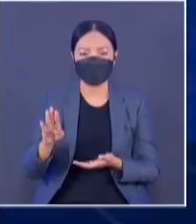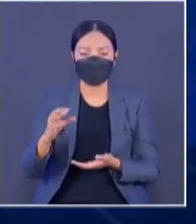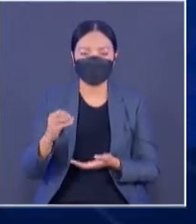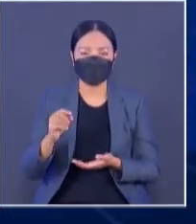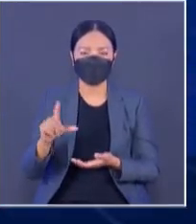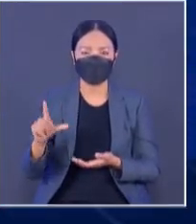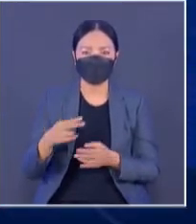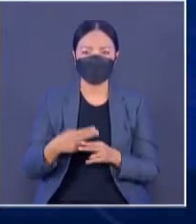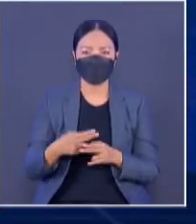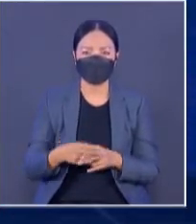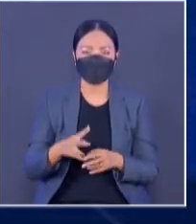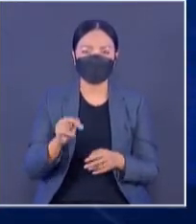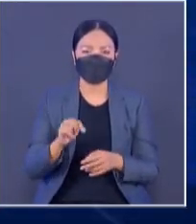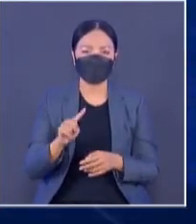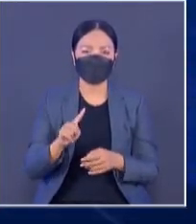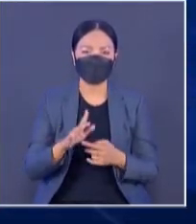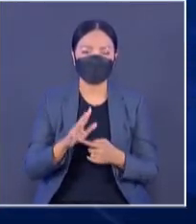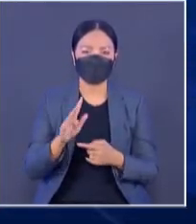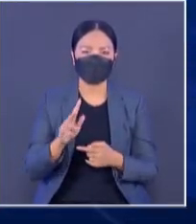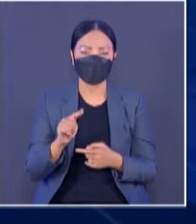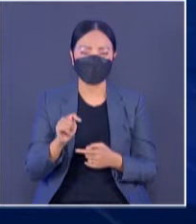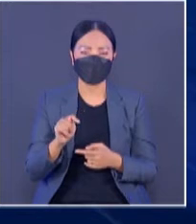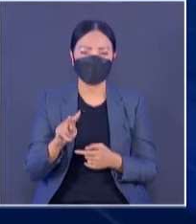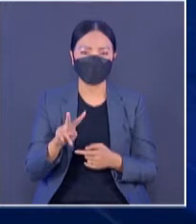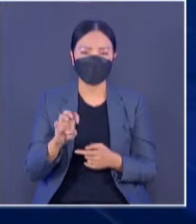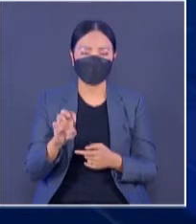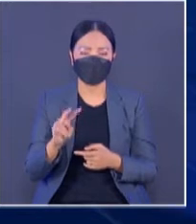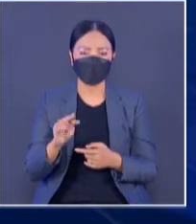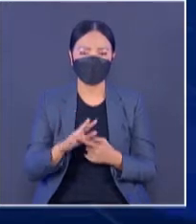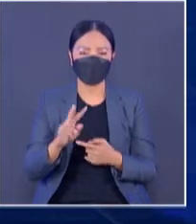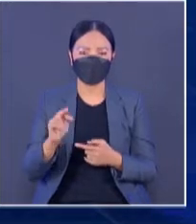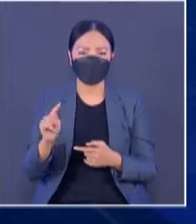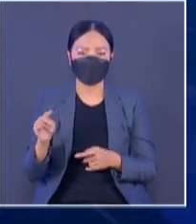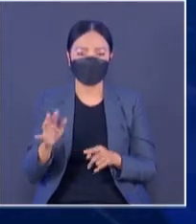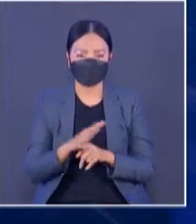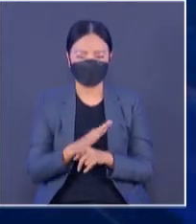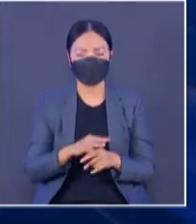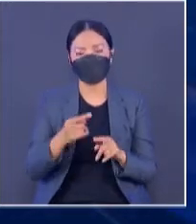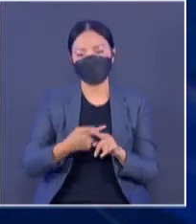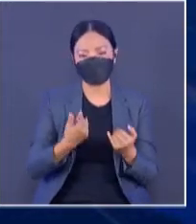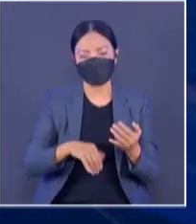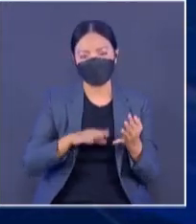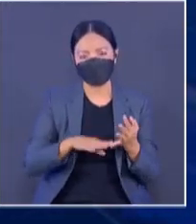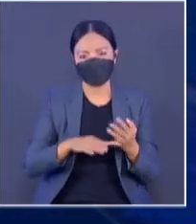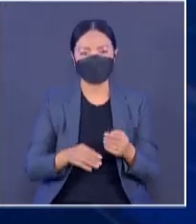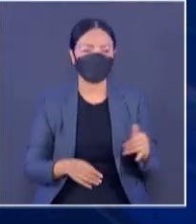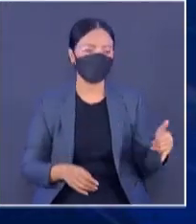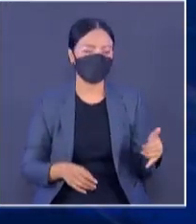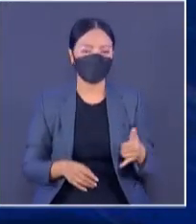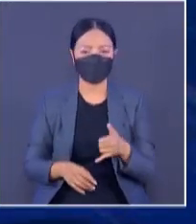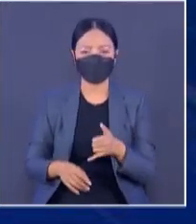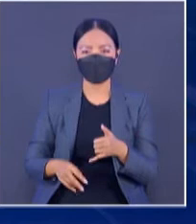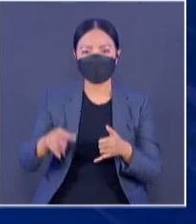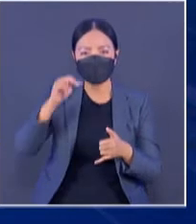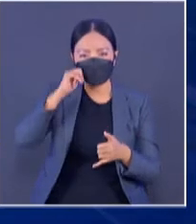ข้าบัญชีชื่อนายนัทธินันท์ระยะอินกระทั่งช่วงปลายเดือนค่ะคุณผู้ชมพบว่ามีเจ้าหน้าที่มาตัดน้ำจึ